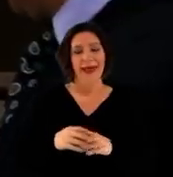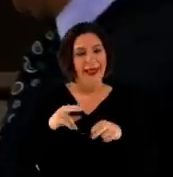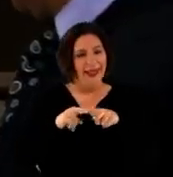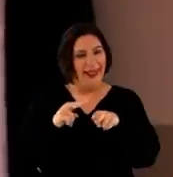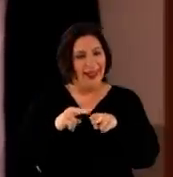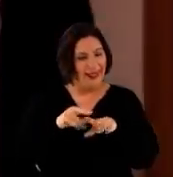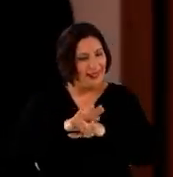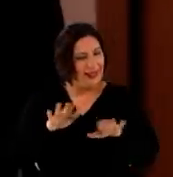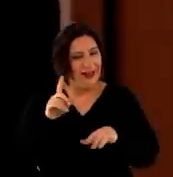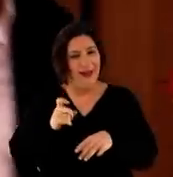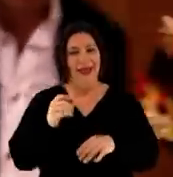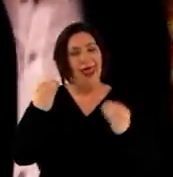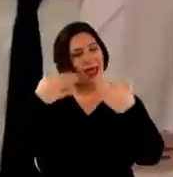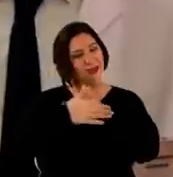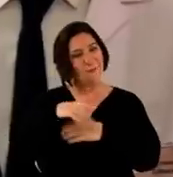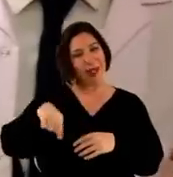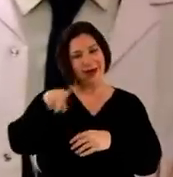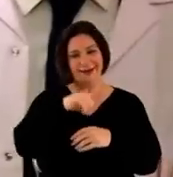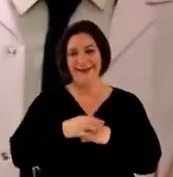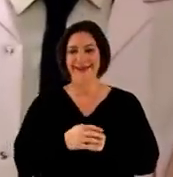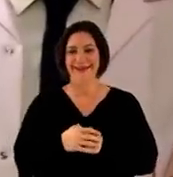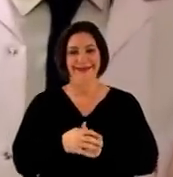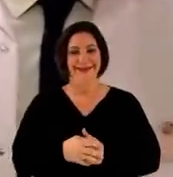Kenan yeterli. İyi akşamlar Cesur hemşire.